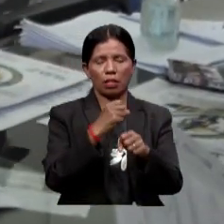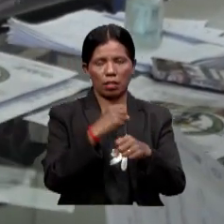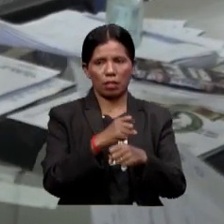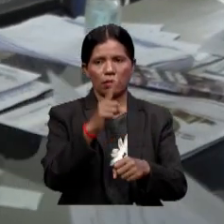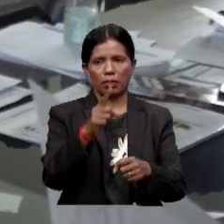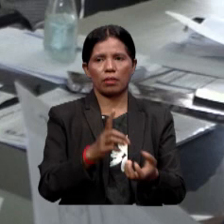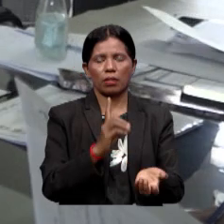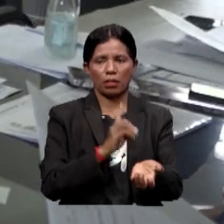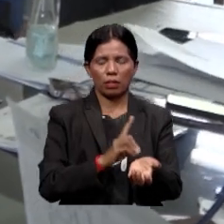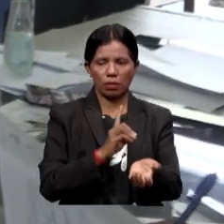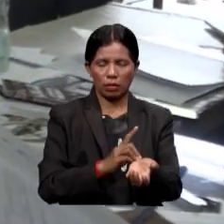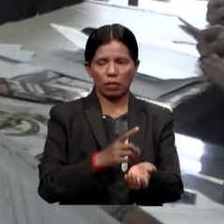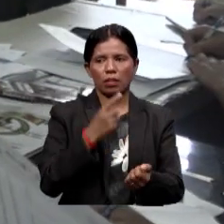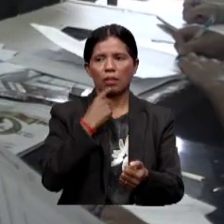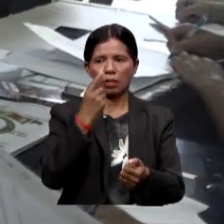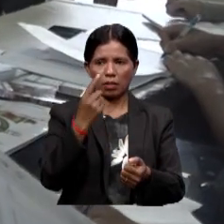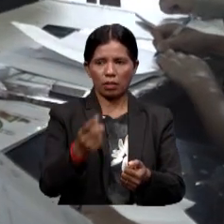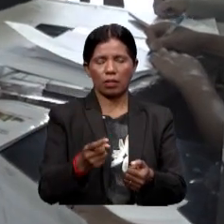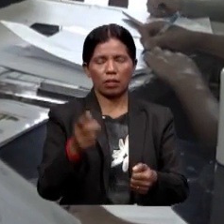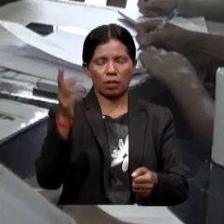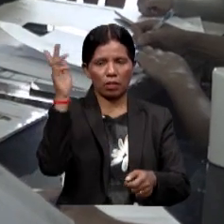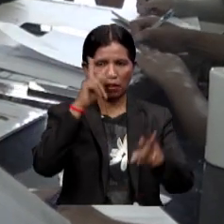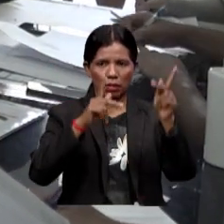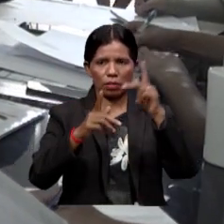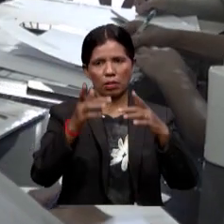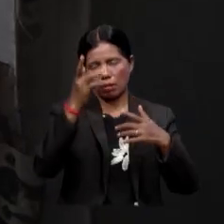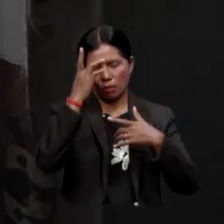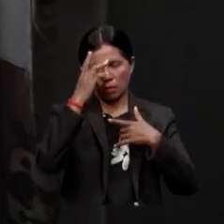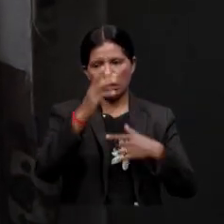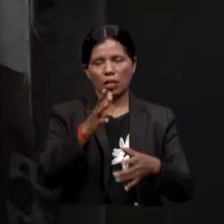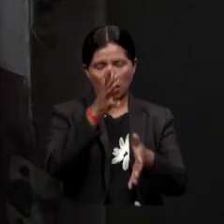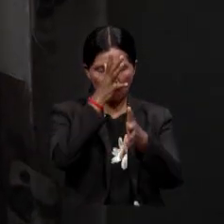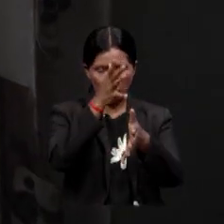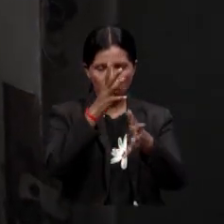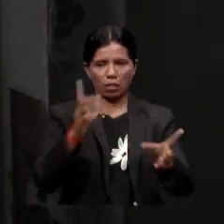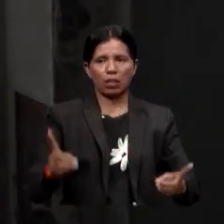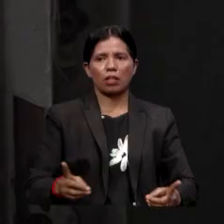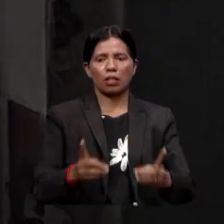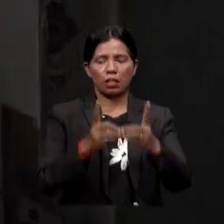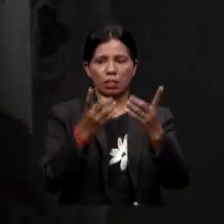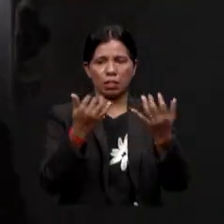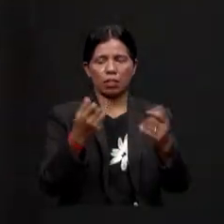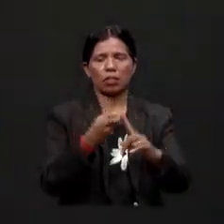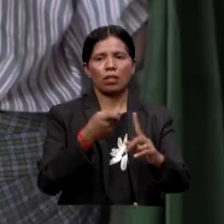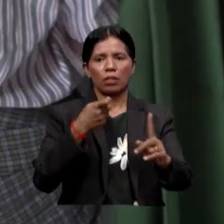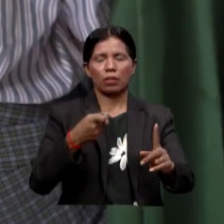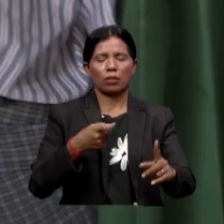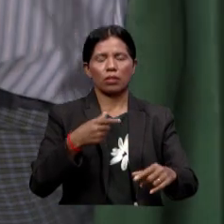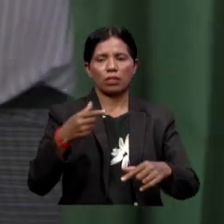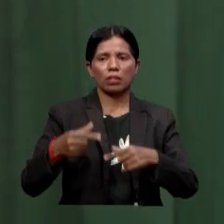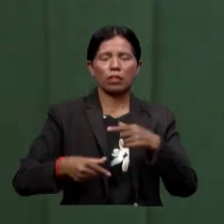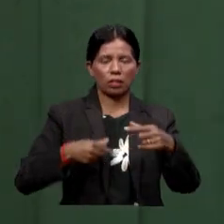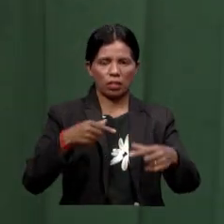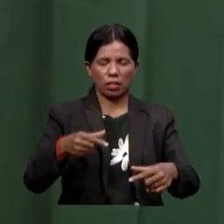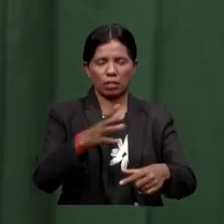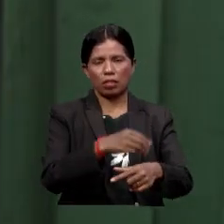Dutora urologia Erminia Hateten, causa bamoras nebe avô Mateus Marques Hasoru e dane mai husi genético. No